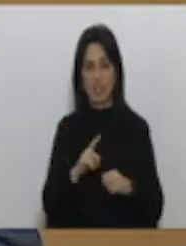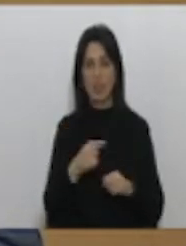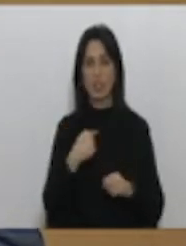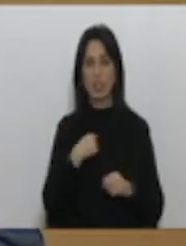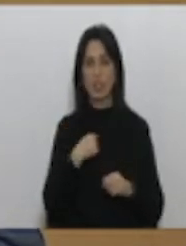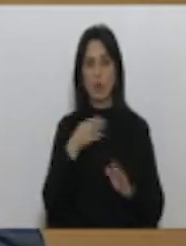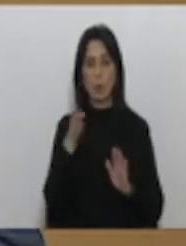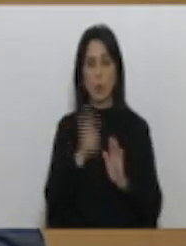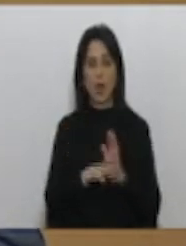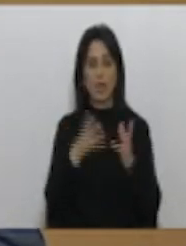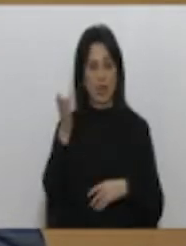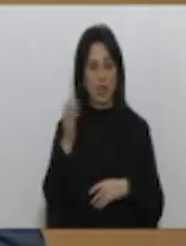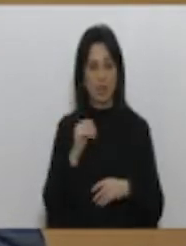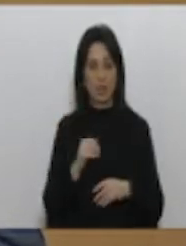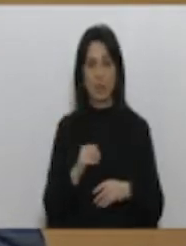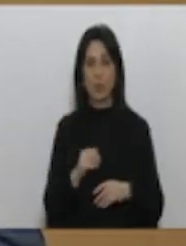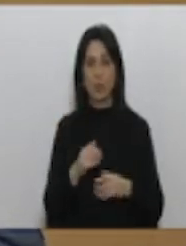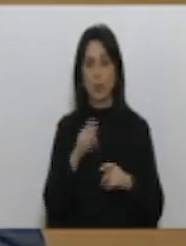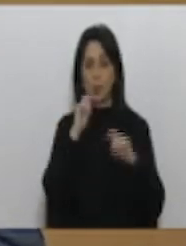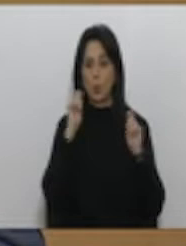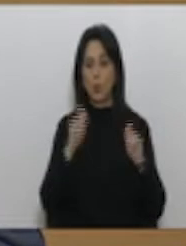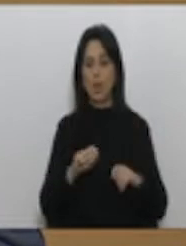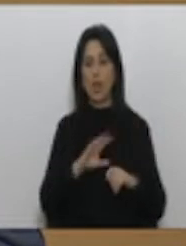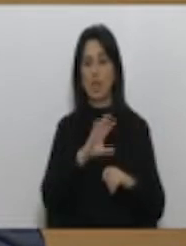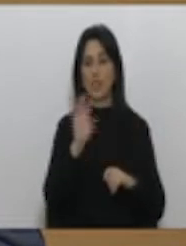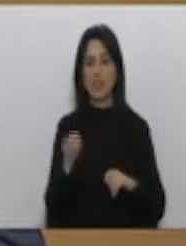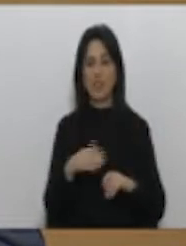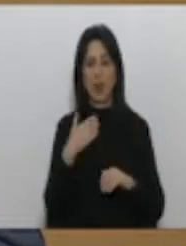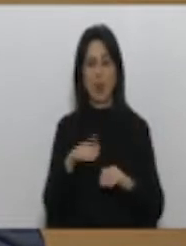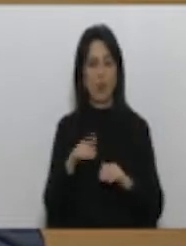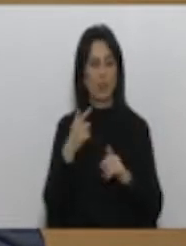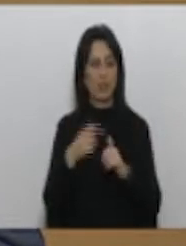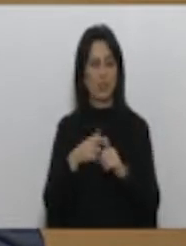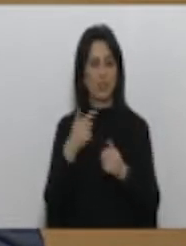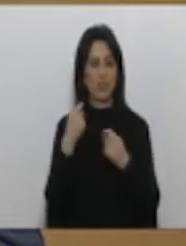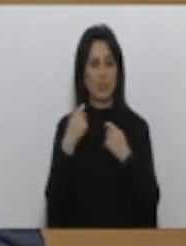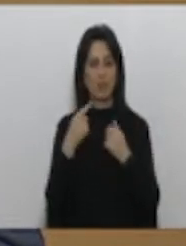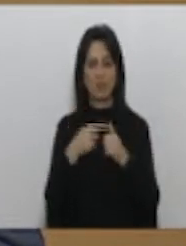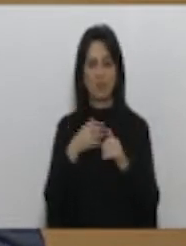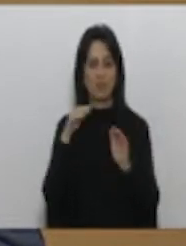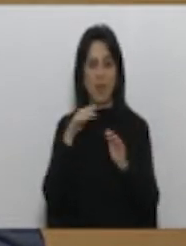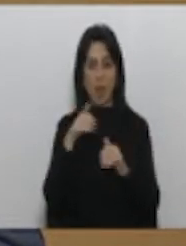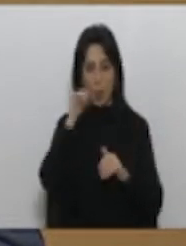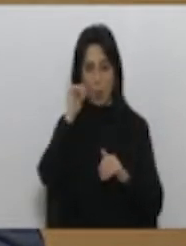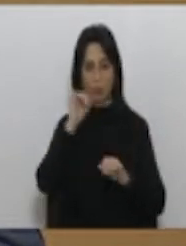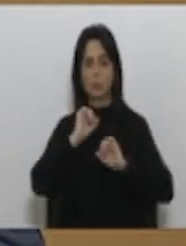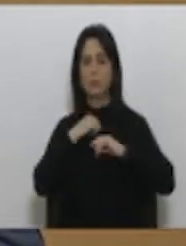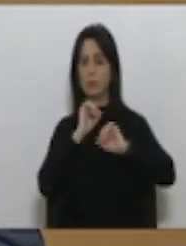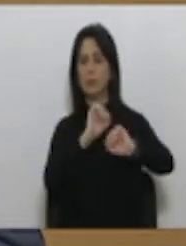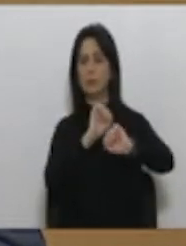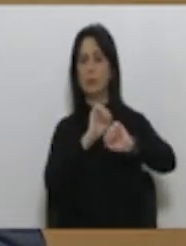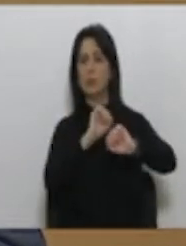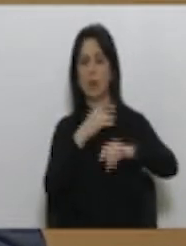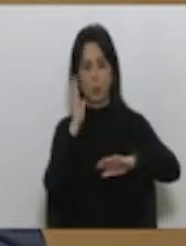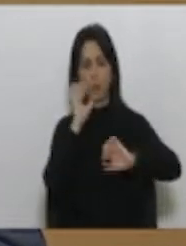ჩვენზე უარეს დღეში არიან. უკრაინა ყველამ გაწირა, ვინც გუშინ მის დასაცავად საუბრობდა, ის დღეს